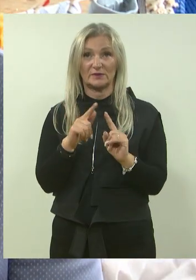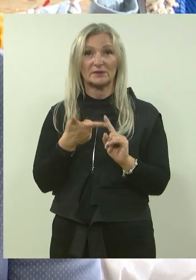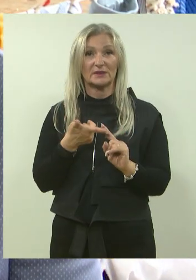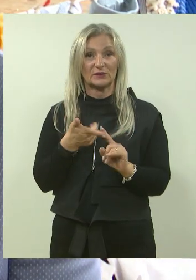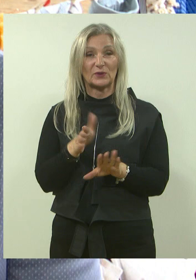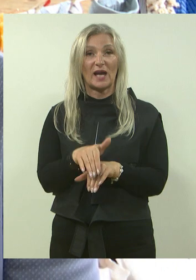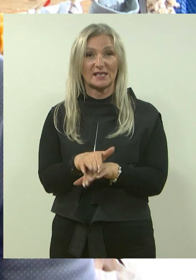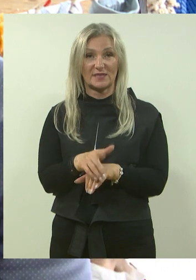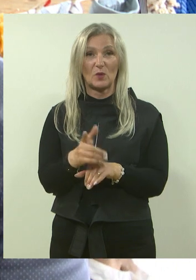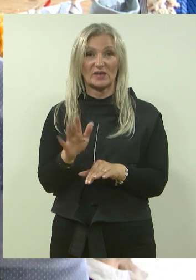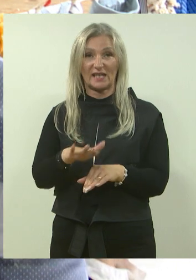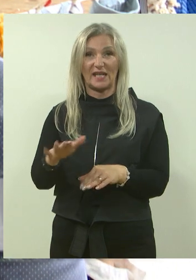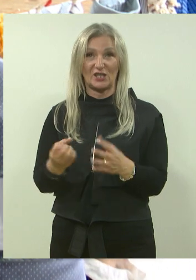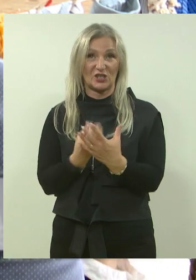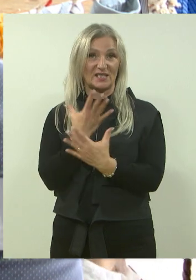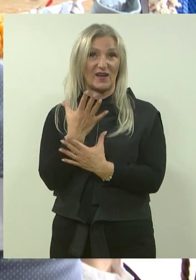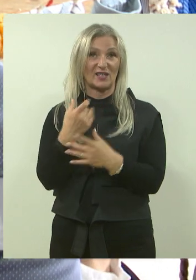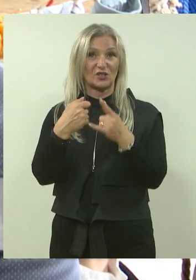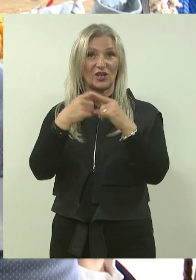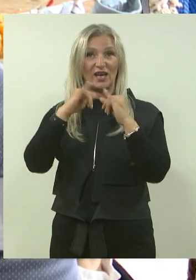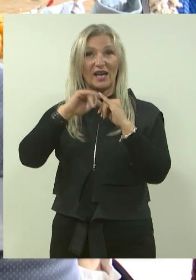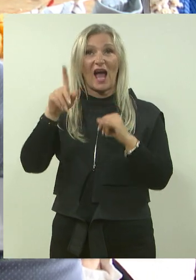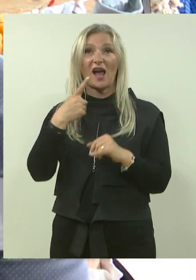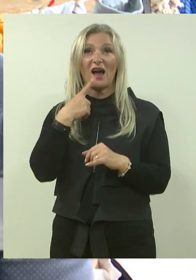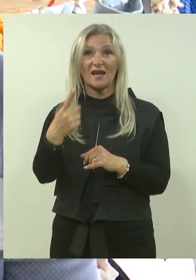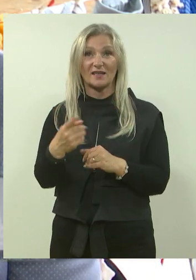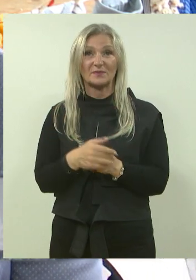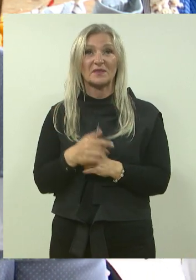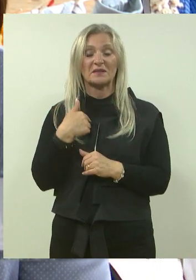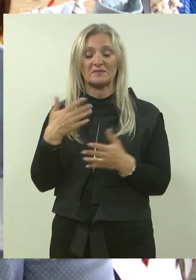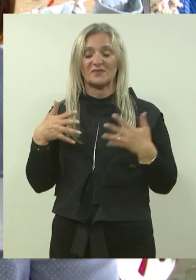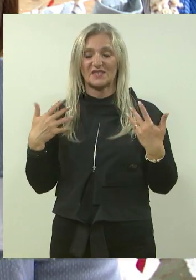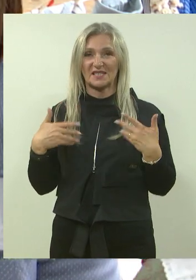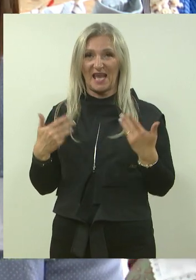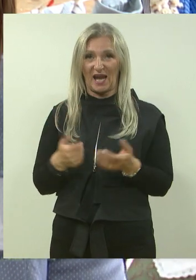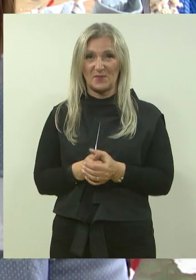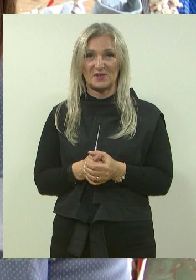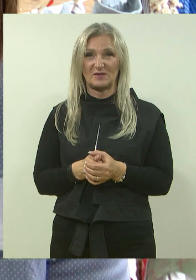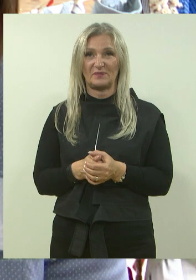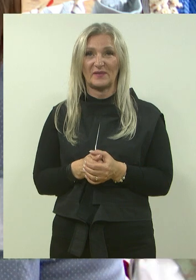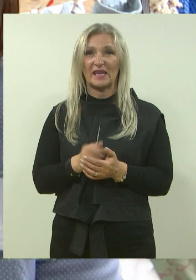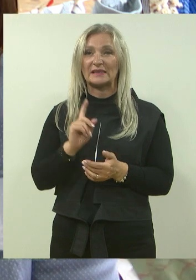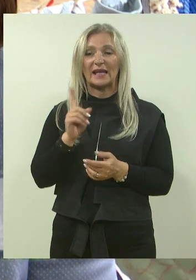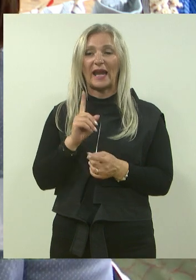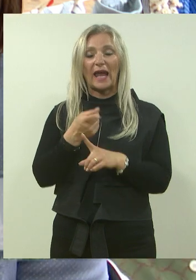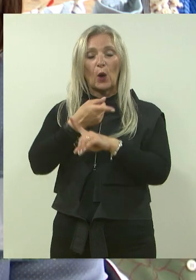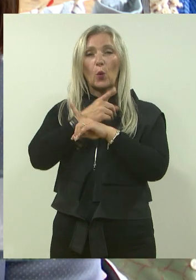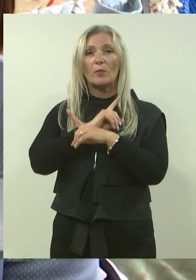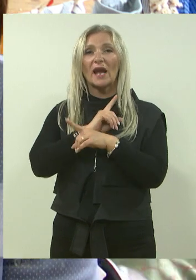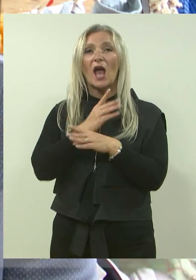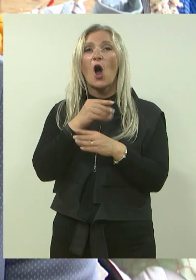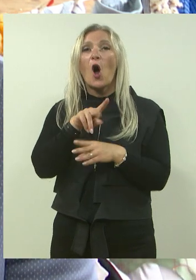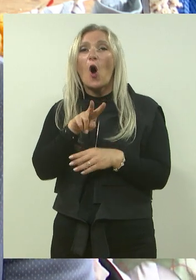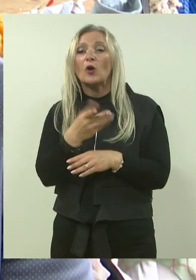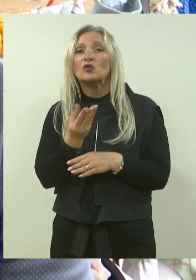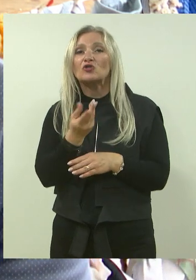smotra dječjeg dramskog stvaralaštva na kajkavskom jeziku. Veselimo se pod motom da ne zgine ono što je od starine.